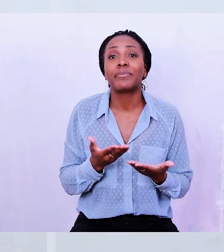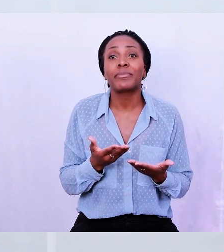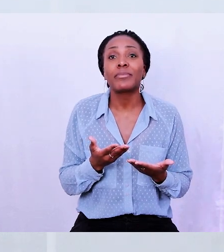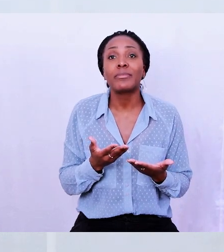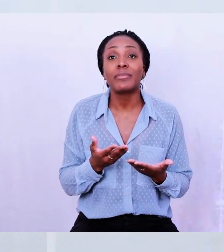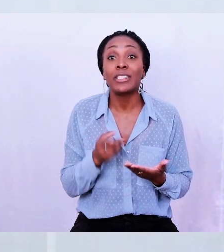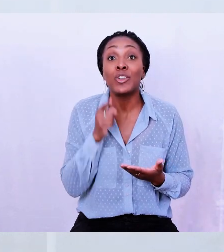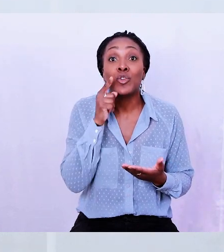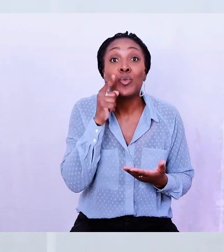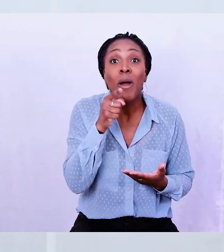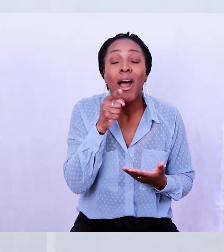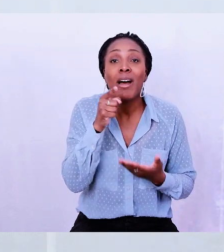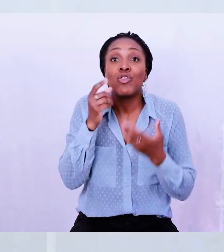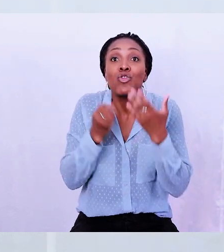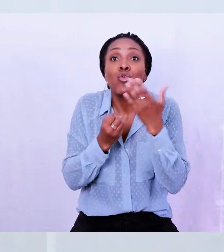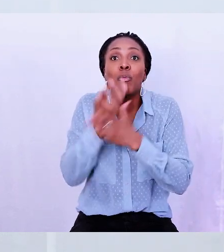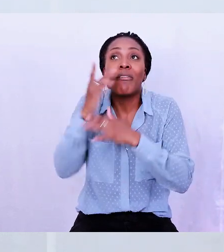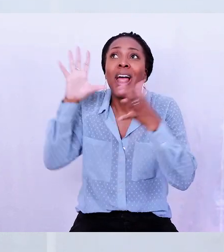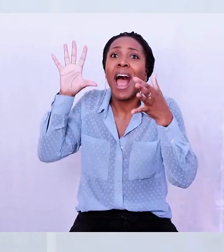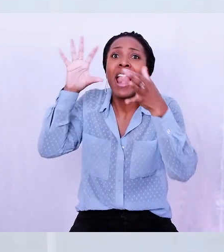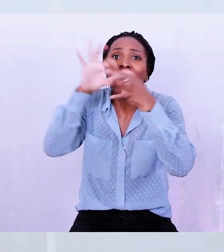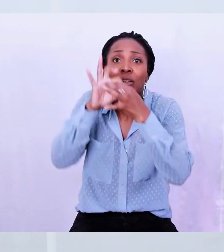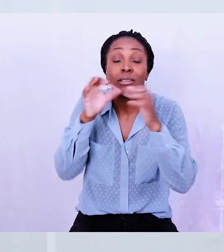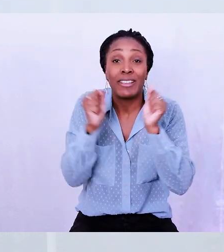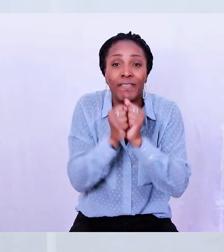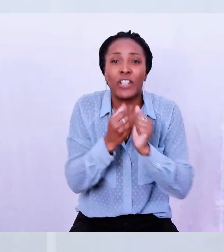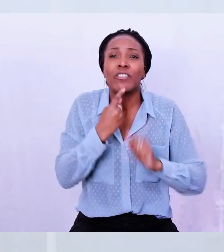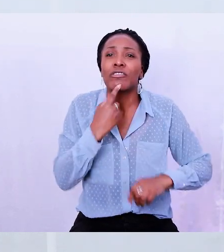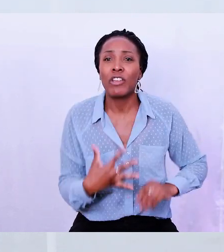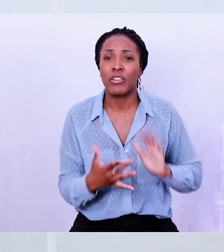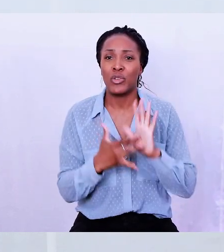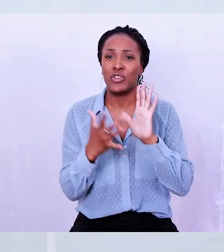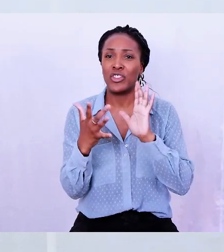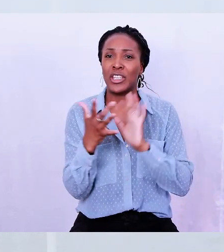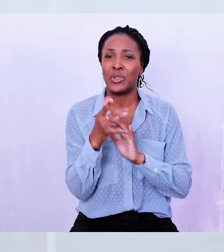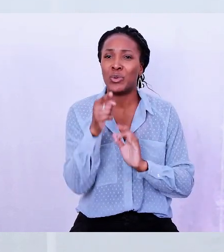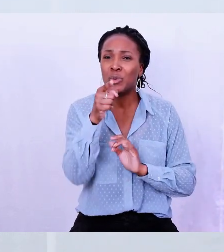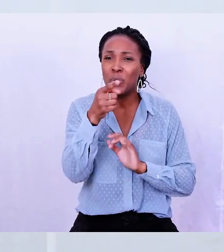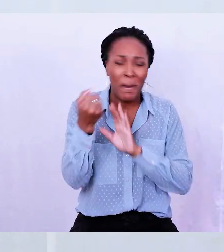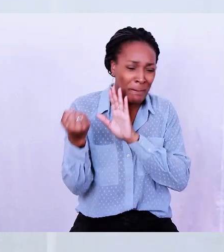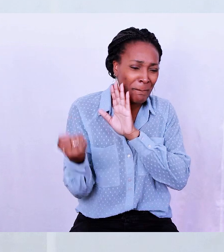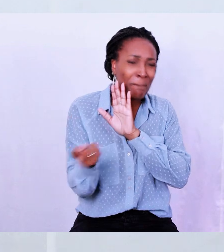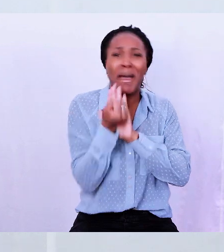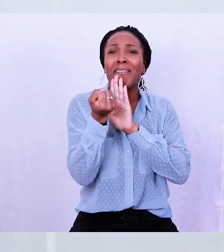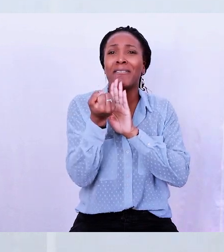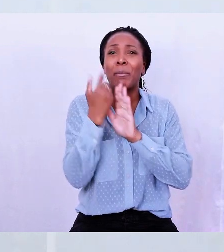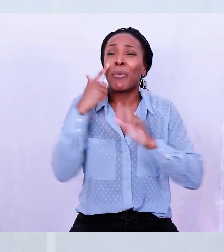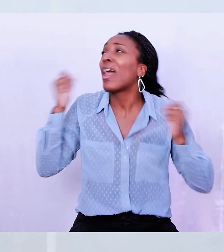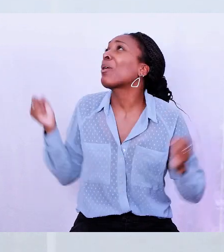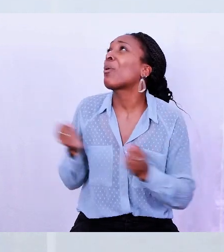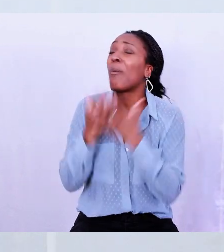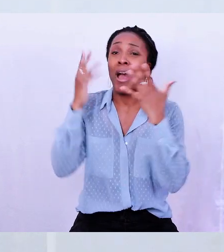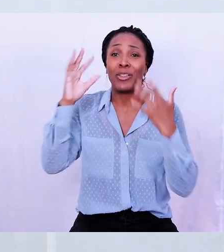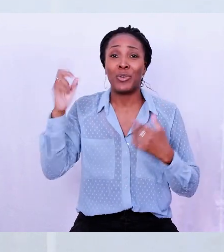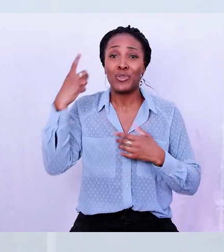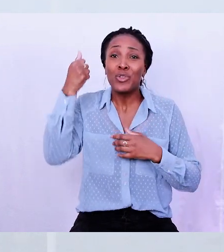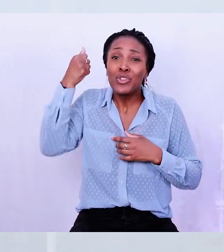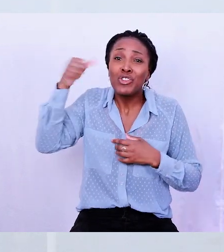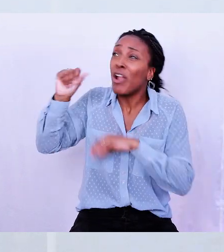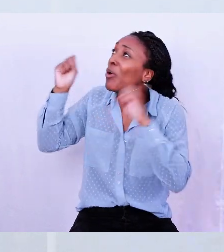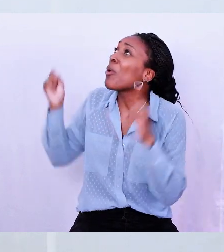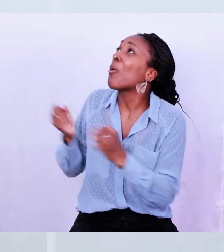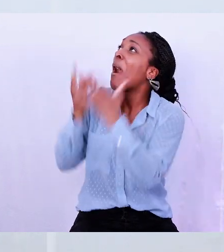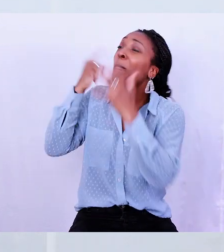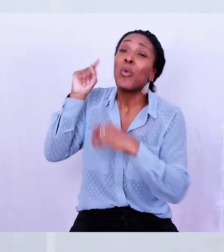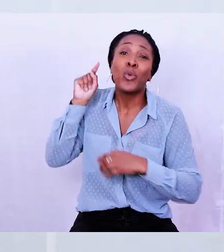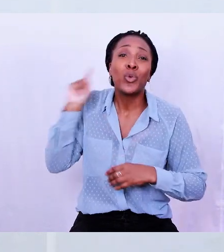fait entrer dans une nouvelle alliance en son sang. Tu es scellé pour la gloire de Dieu. À lui seul soit la gloire.